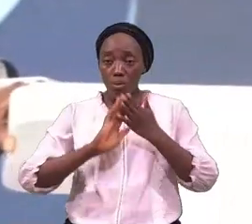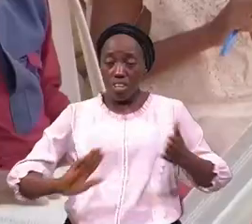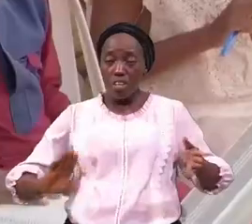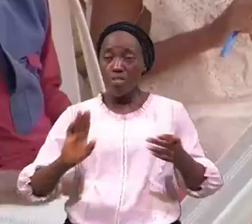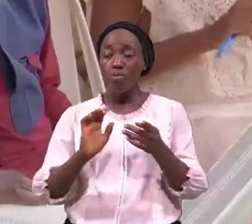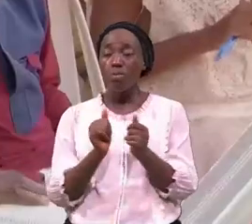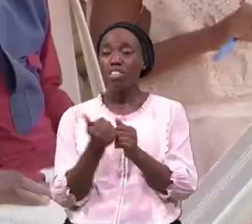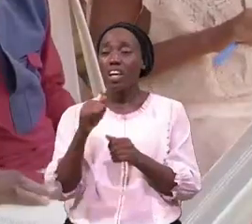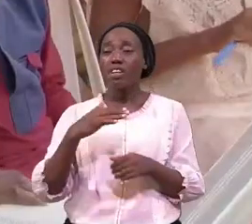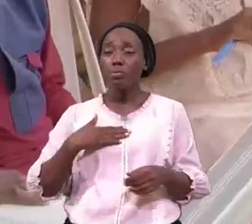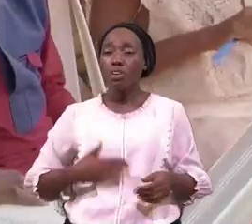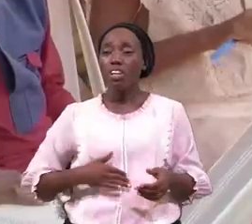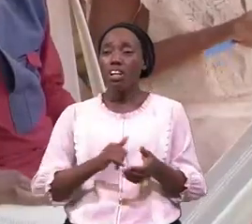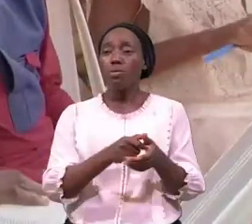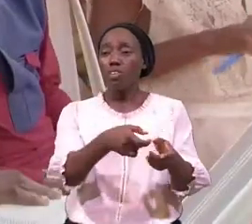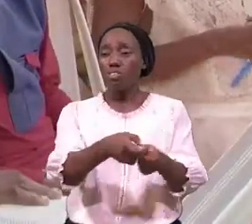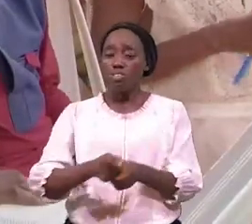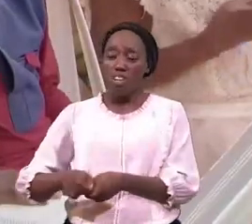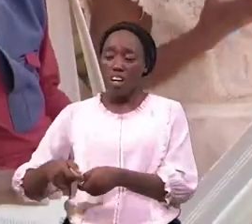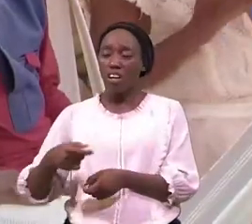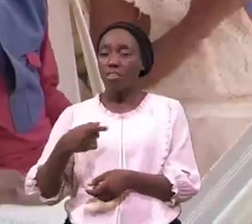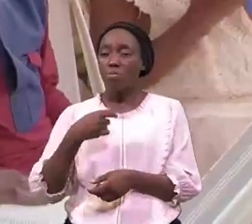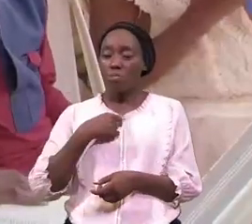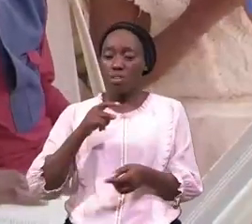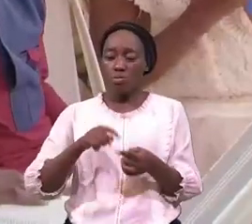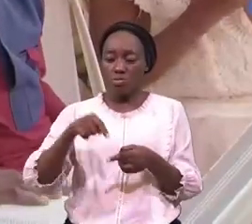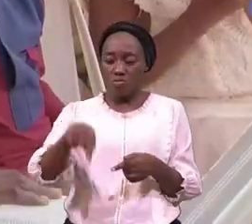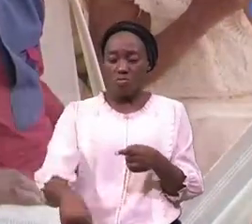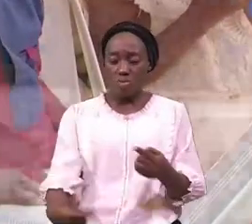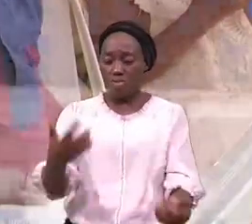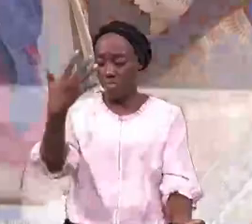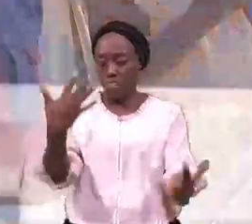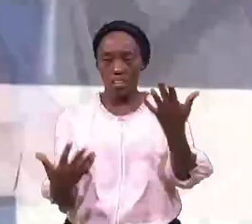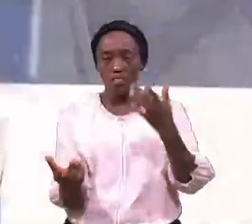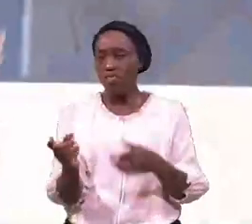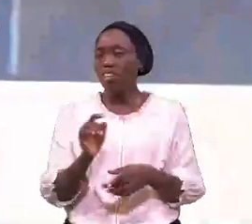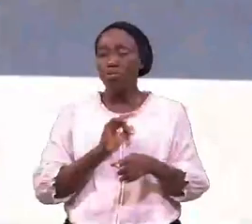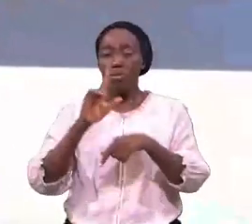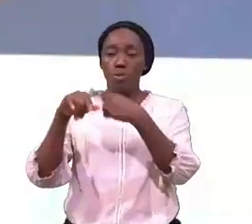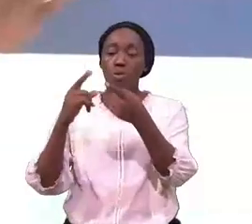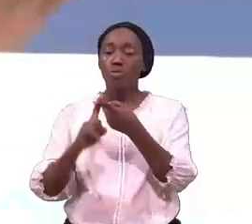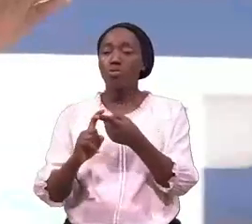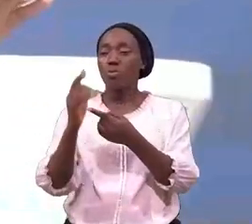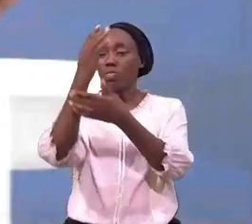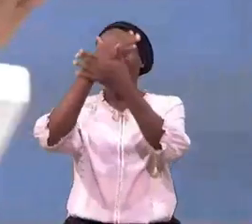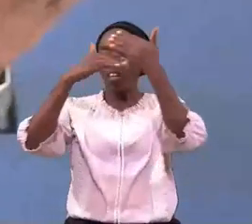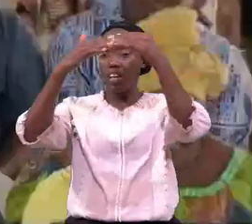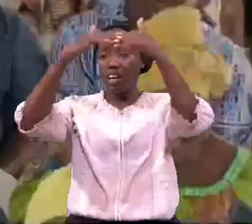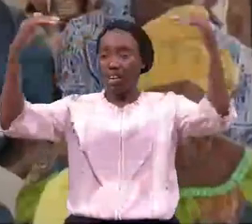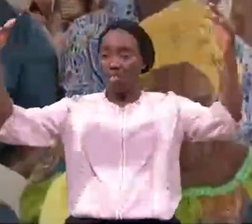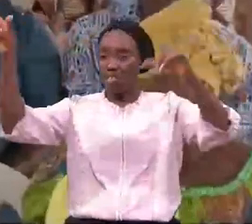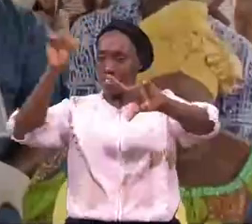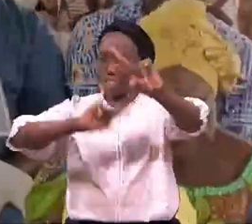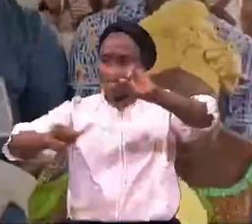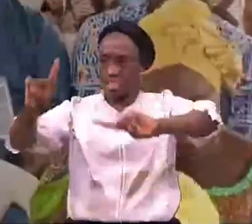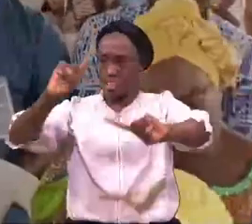Je ne serai jamais en paix avec quelqu'un qui va m'envoyer en enfer. Mais je vais au ciel. Quelqu'un là-bas, je vais au